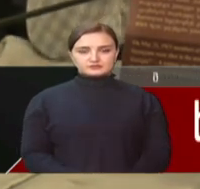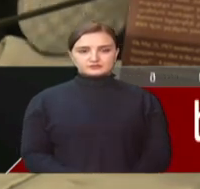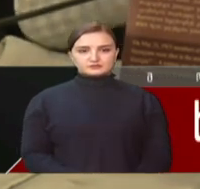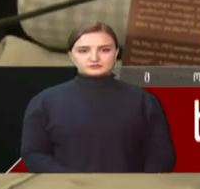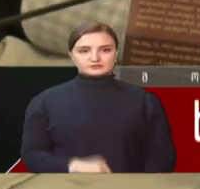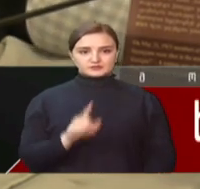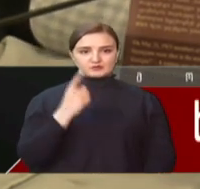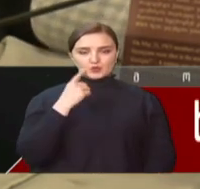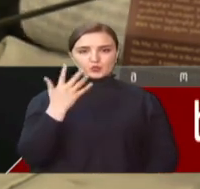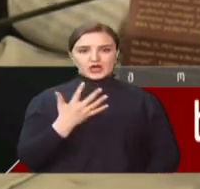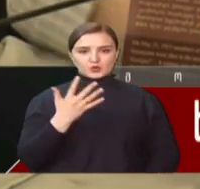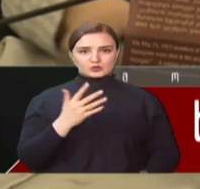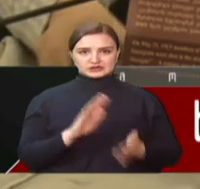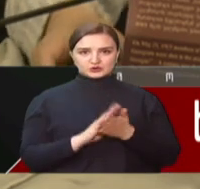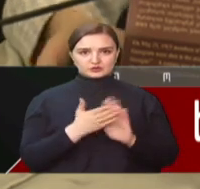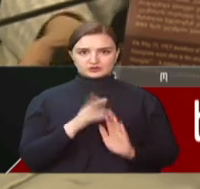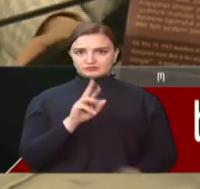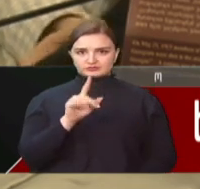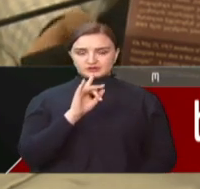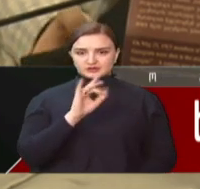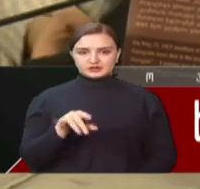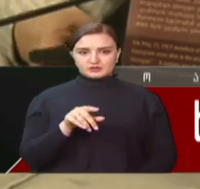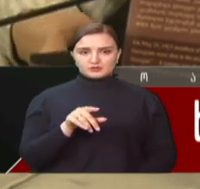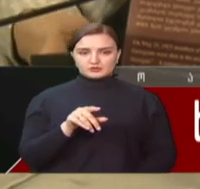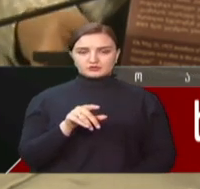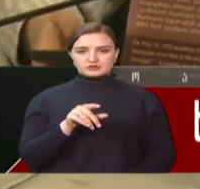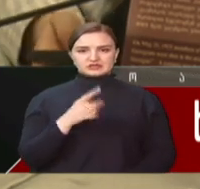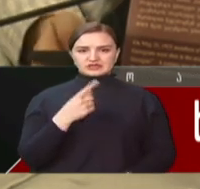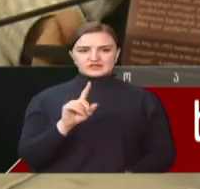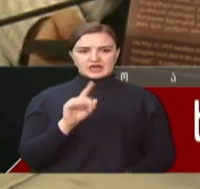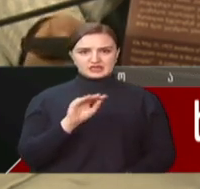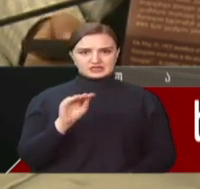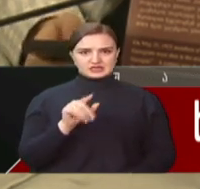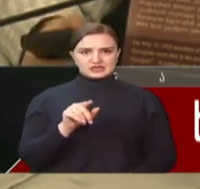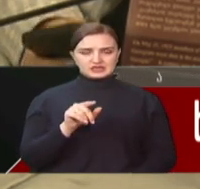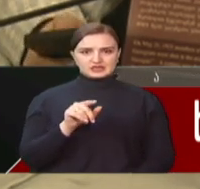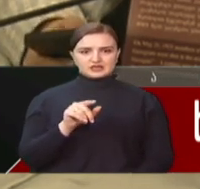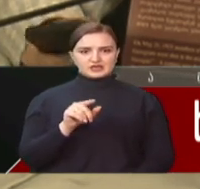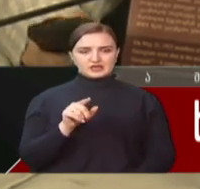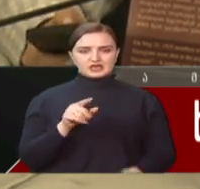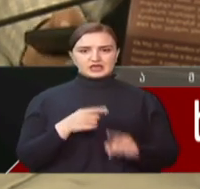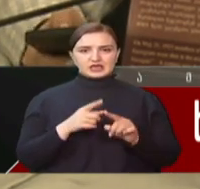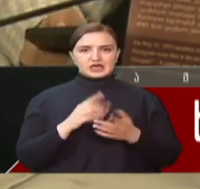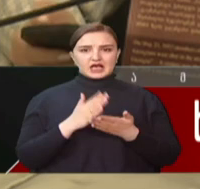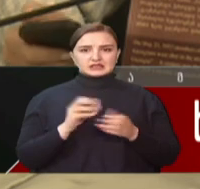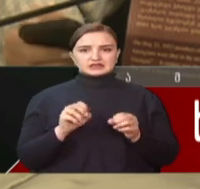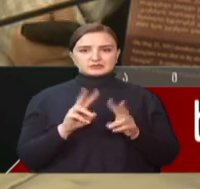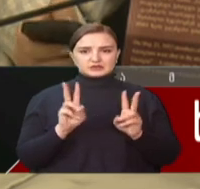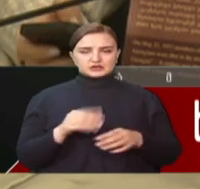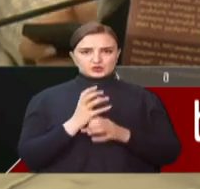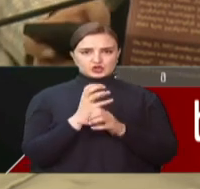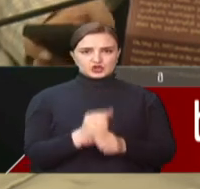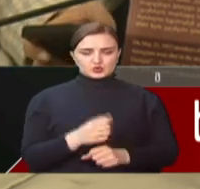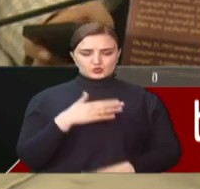ჩავარდებოდით ეგეთ უხერხულ სიტუაციაში. Იქ იქ არის აბსოლუტურად სხვა რაღაცები, იქ არის მიზანმიმართული